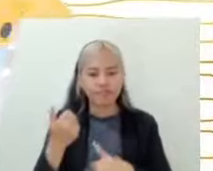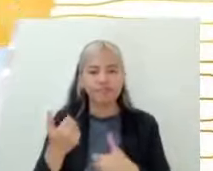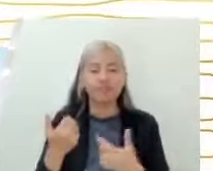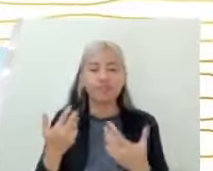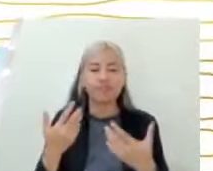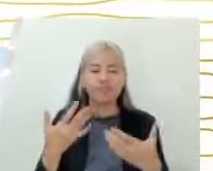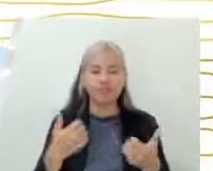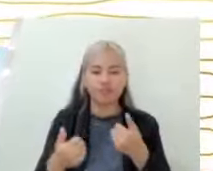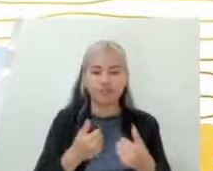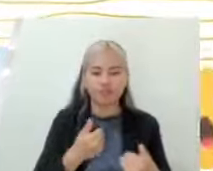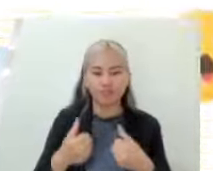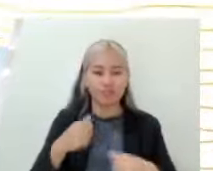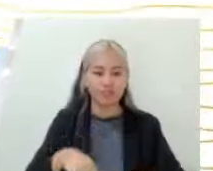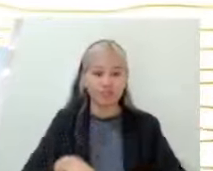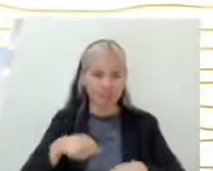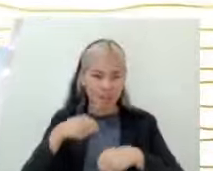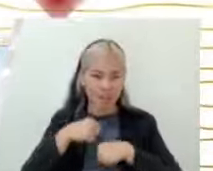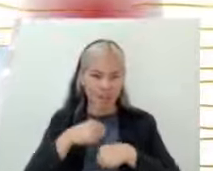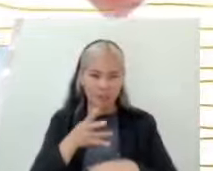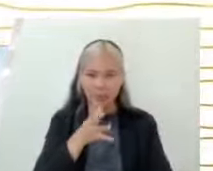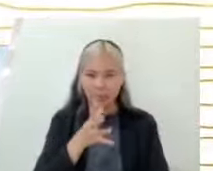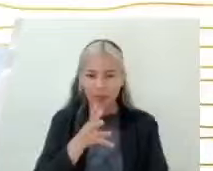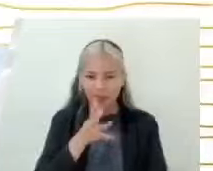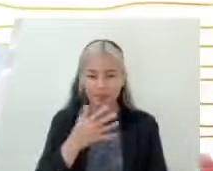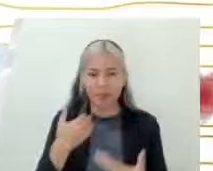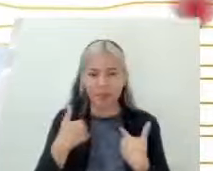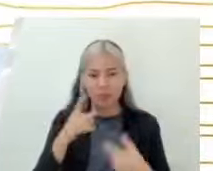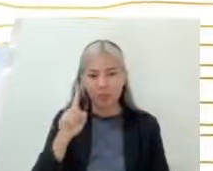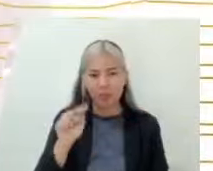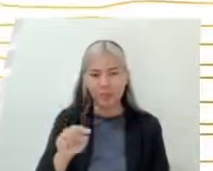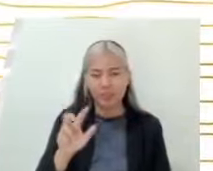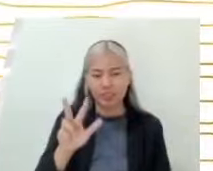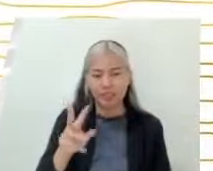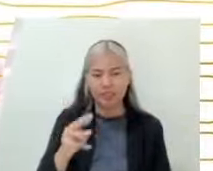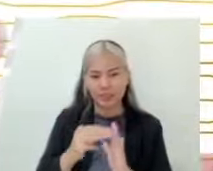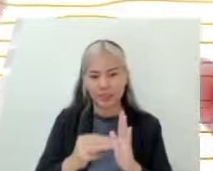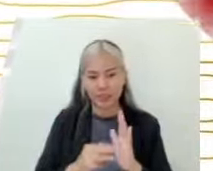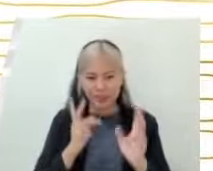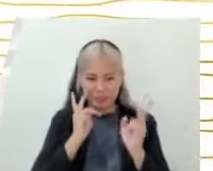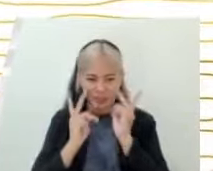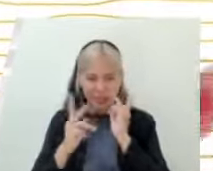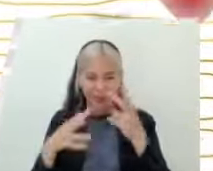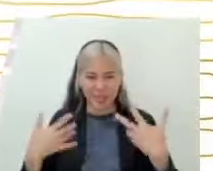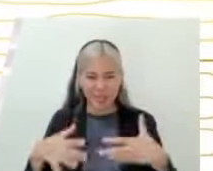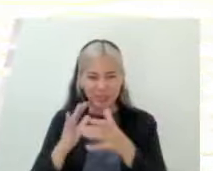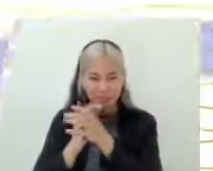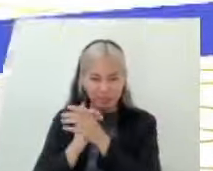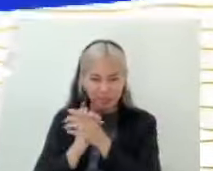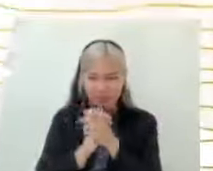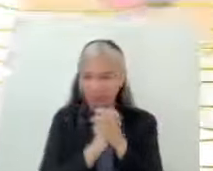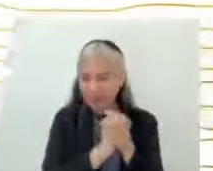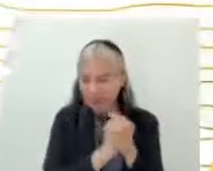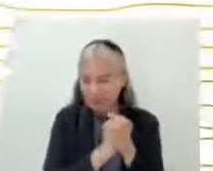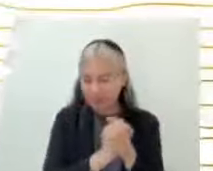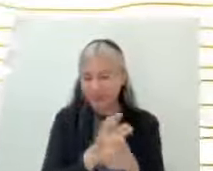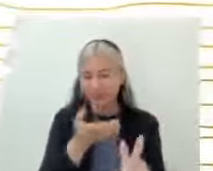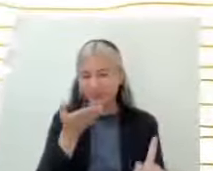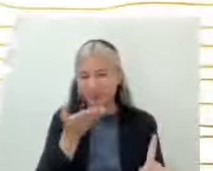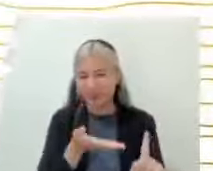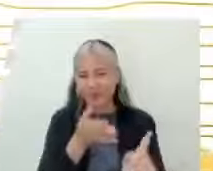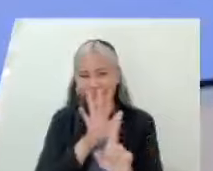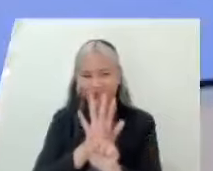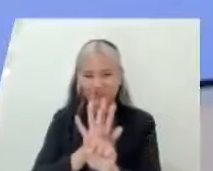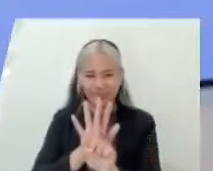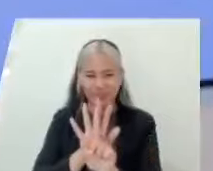kanyang mommy, Jonalyn. Mahigit 1.3 million views na ang video. Congrats, Sebastian! Ikaw ay...